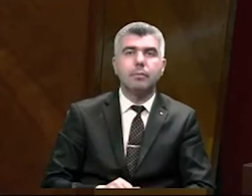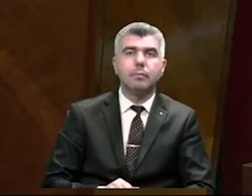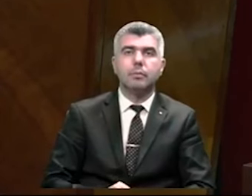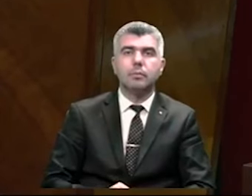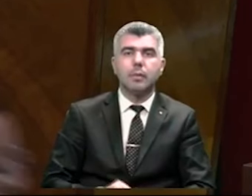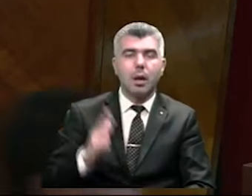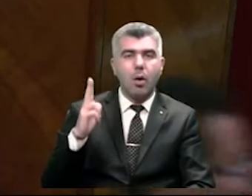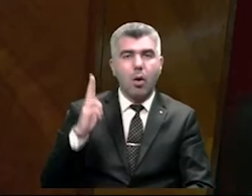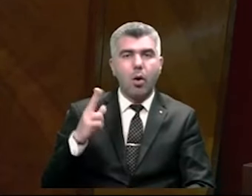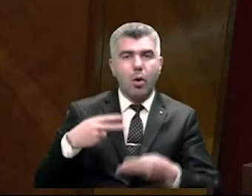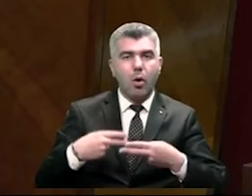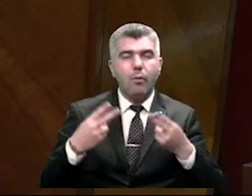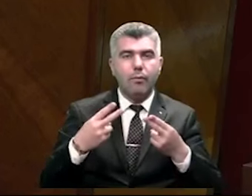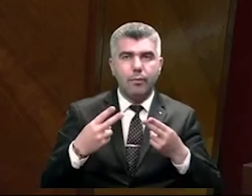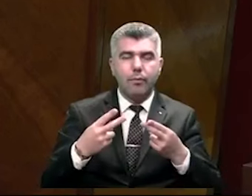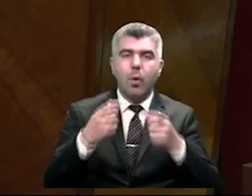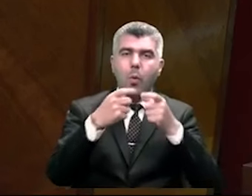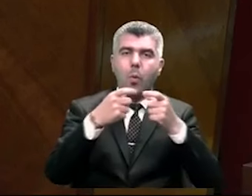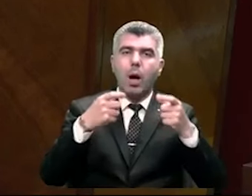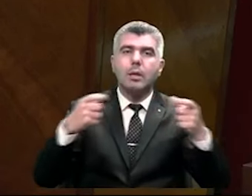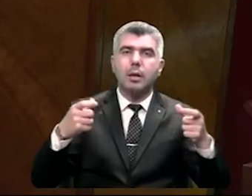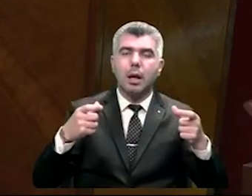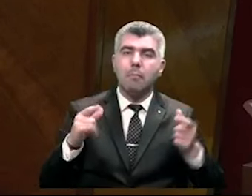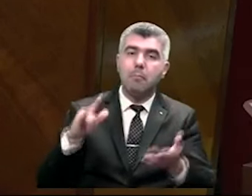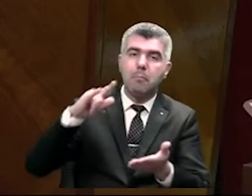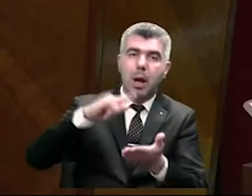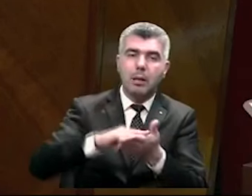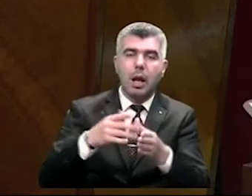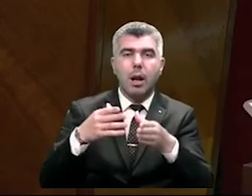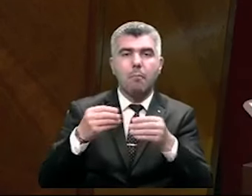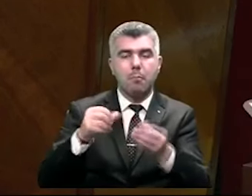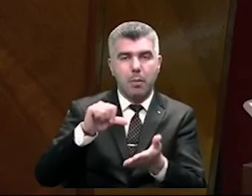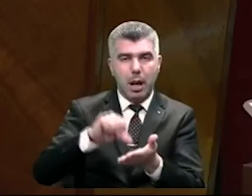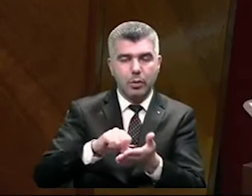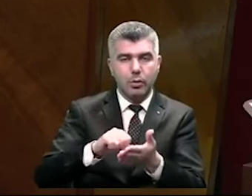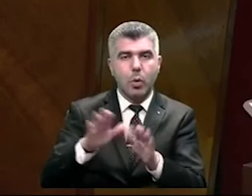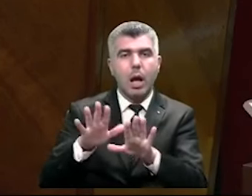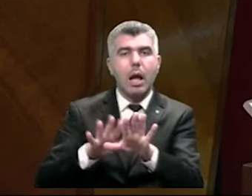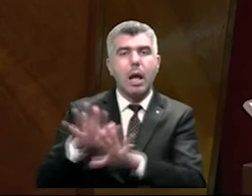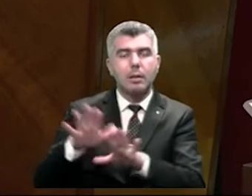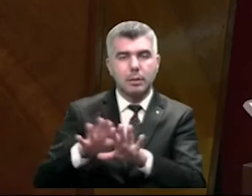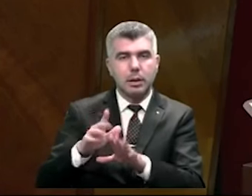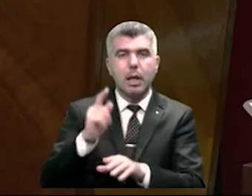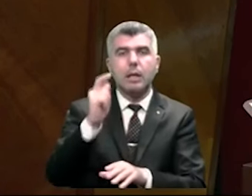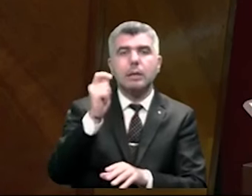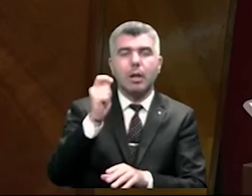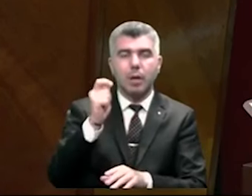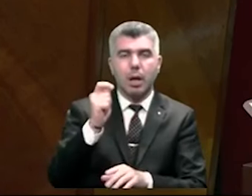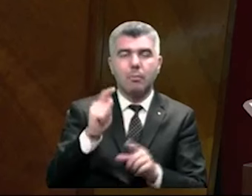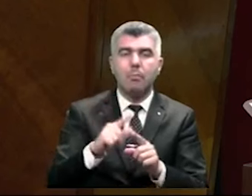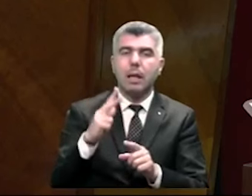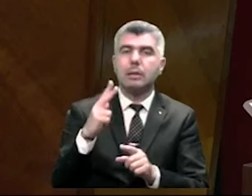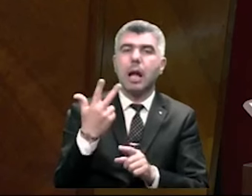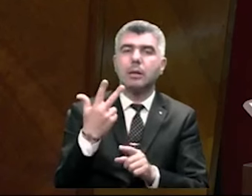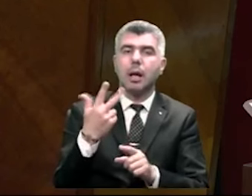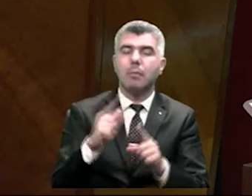نطلق طلبات العروض ديال التوسعه ديال مطار مراكش ومطار اكادير ومطار طنجه هما المطارات الثلاثه اللي